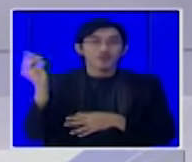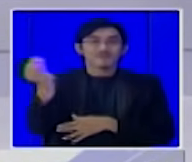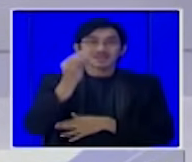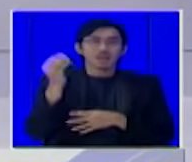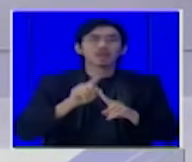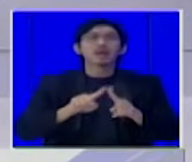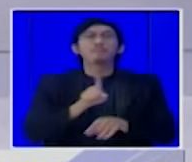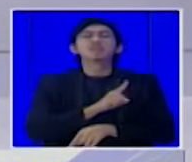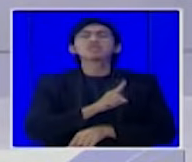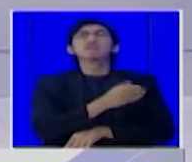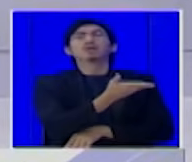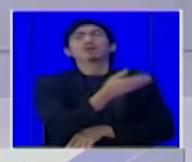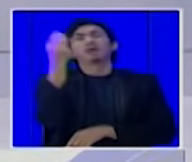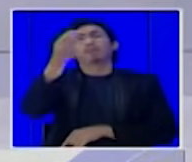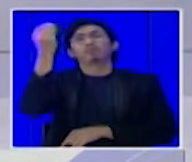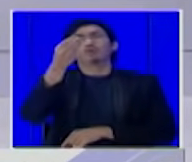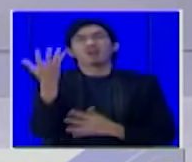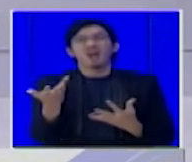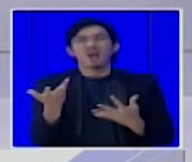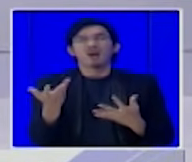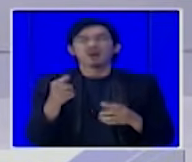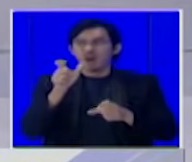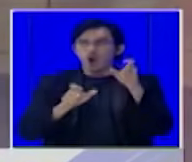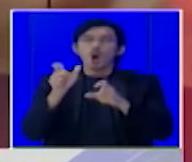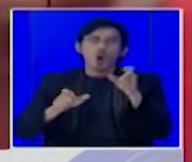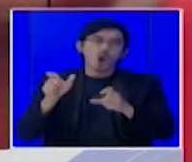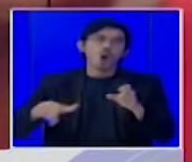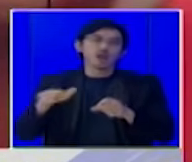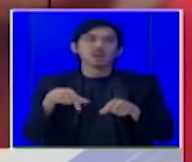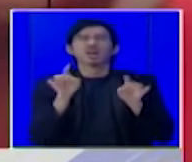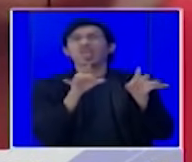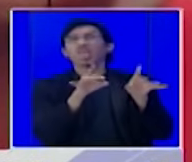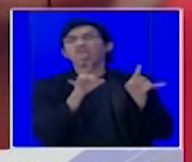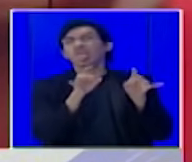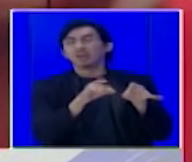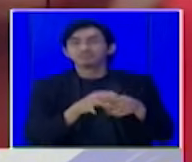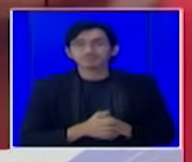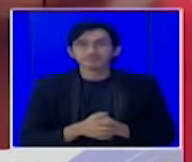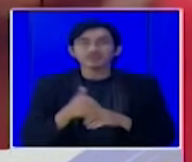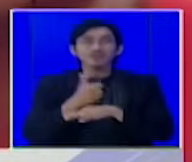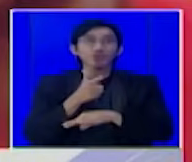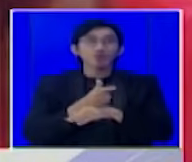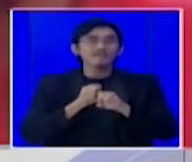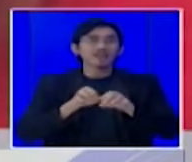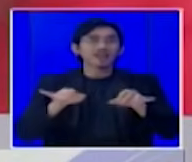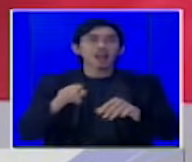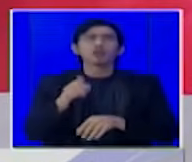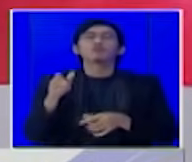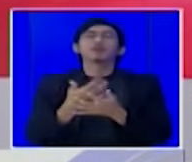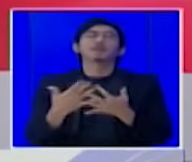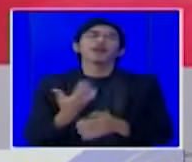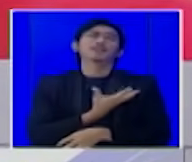pantai, namun dirinya malah berlibur mendapat cibiran dari netizen. Video yang kini viral ini dianggap menyakiti hati masyarakat Kota